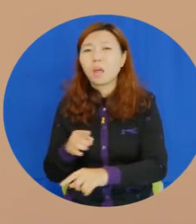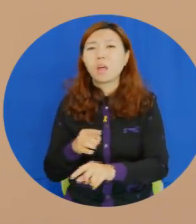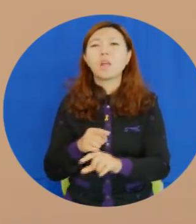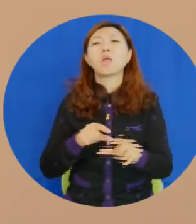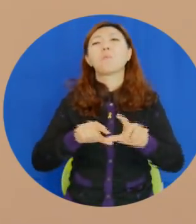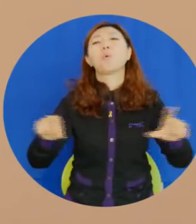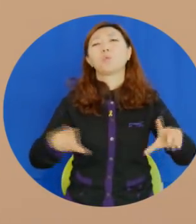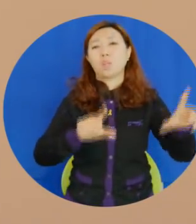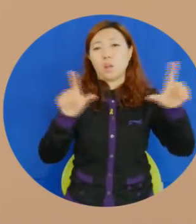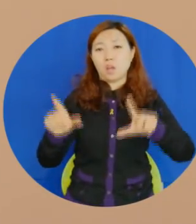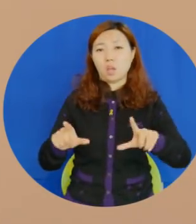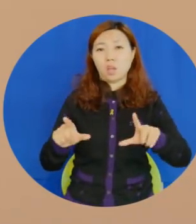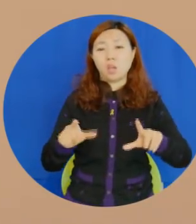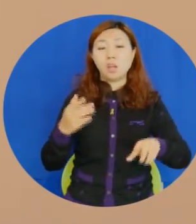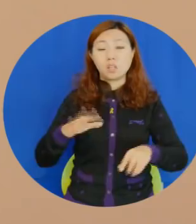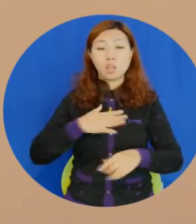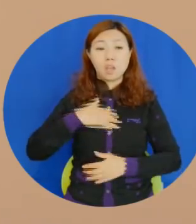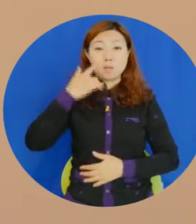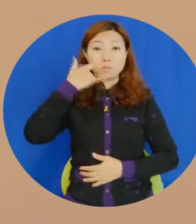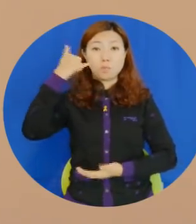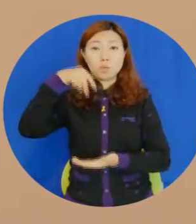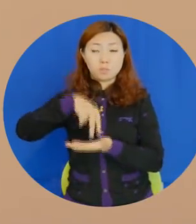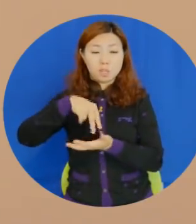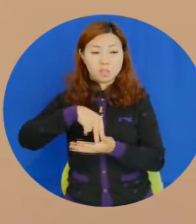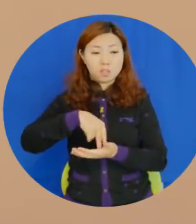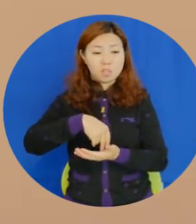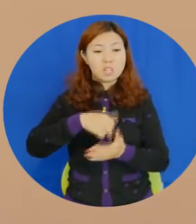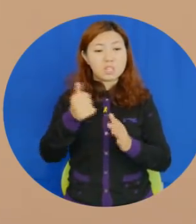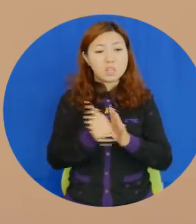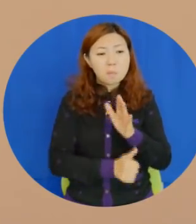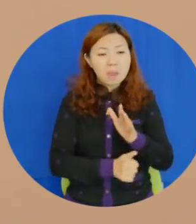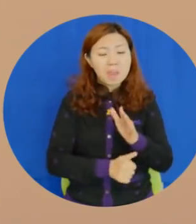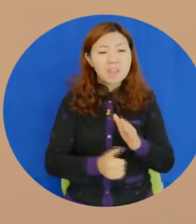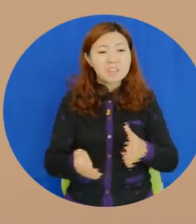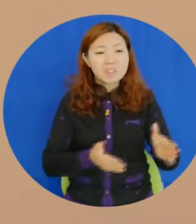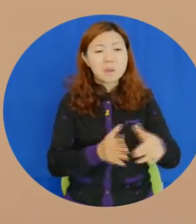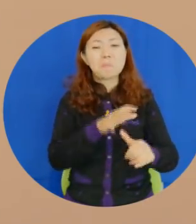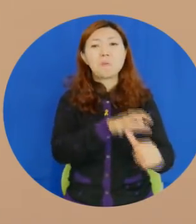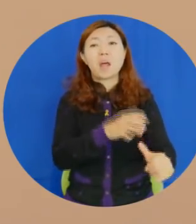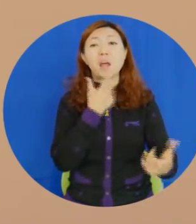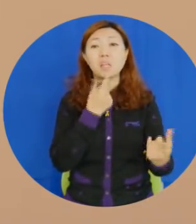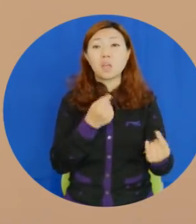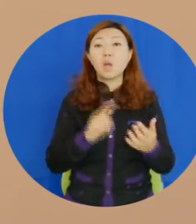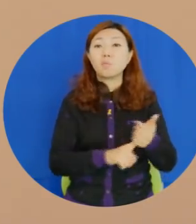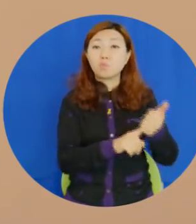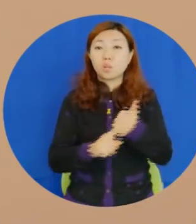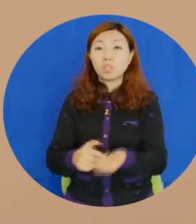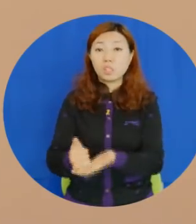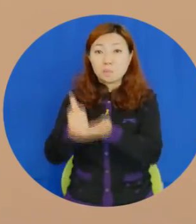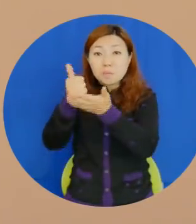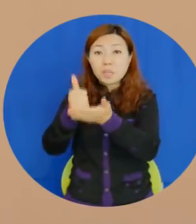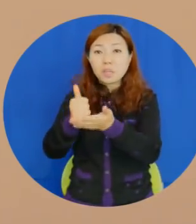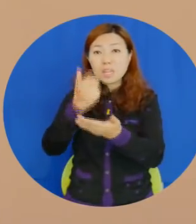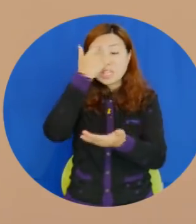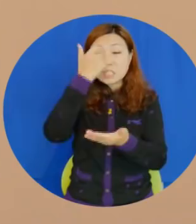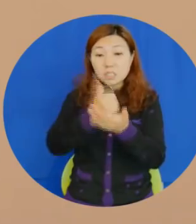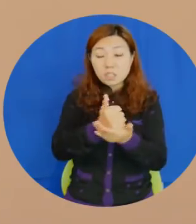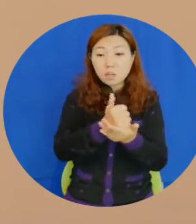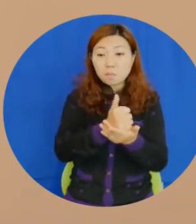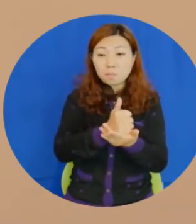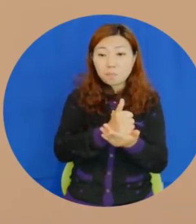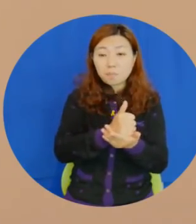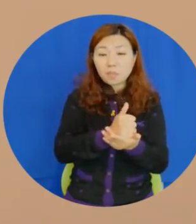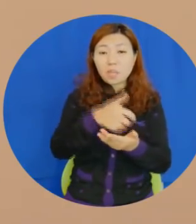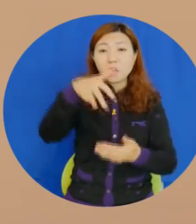이러는 거예요. 그런데 부모는 자식이 그런 가는 길을 막지. 부처님이 출가할 때 부모가